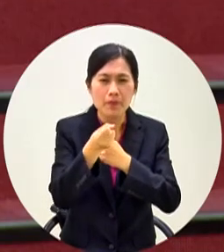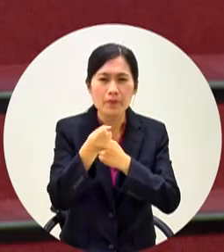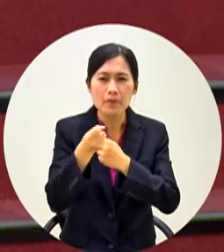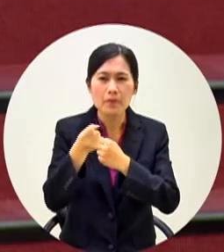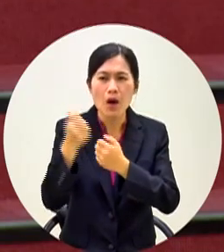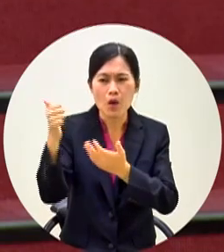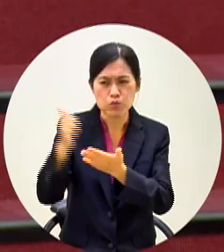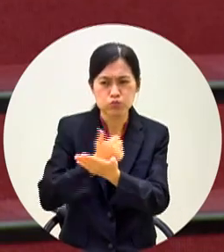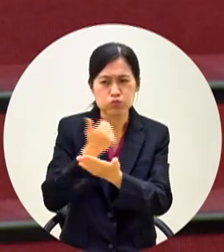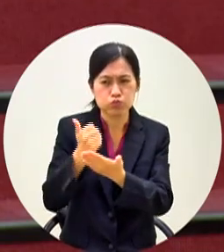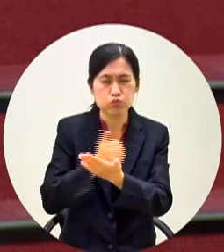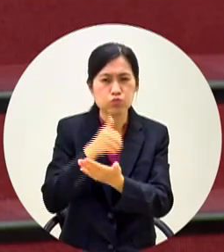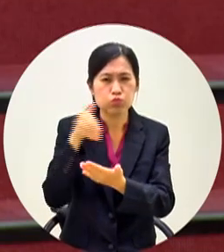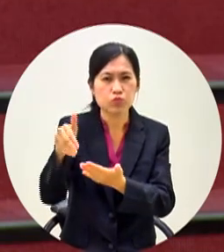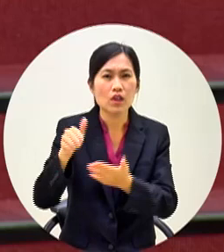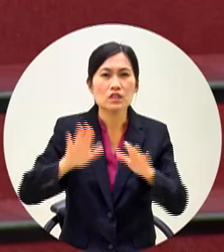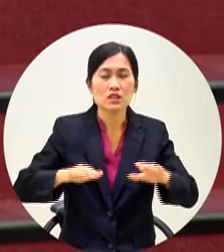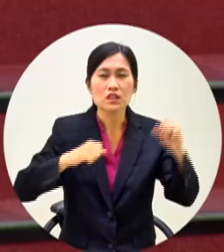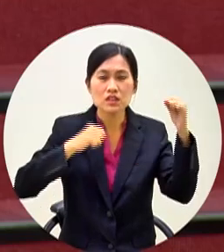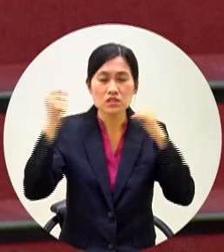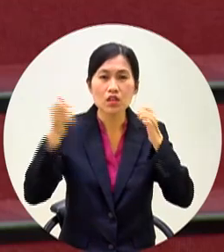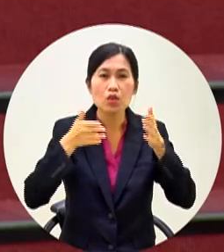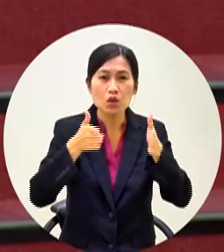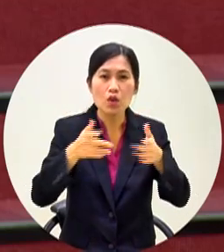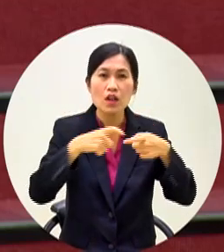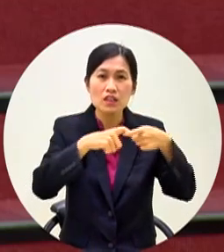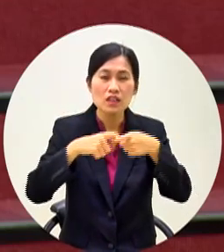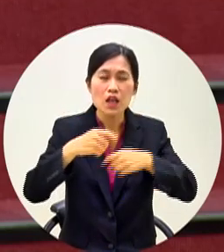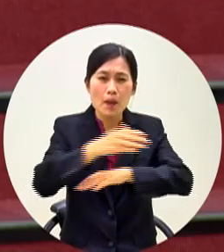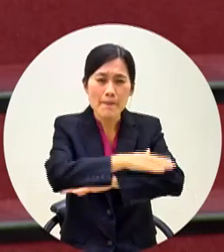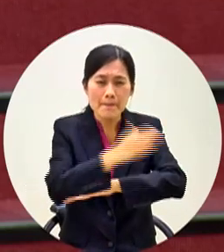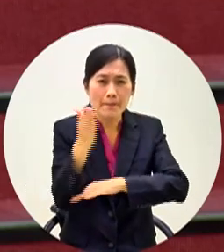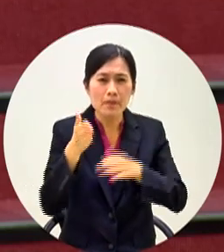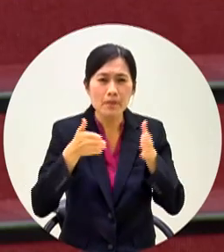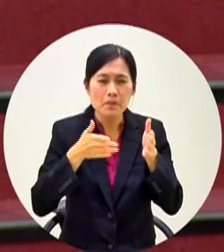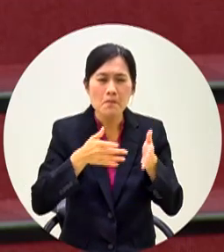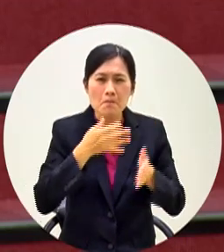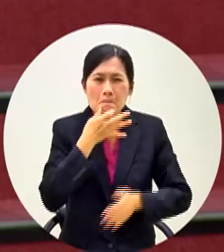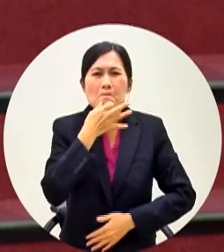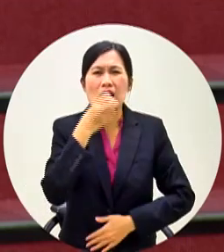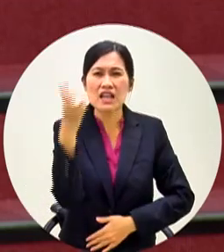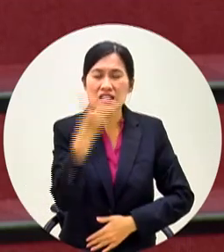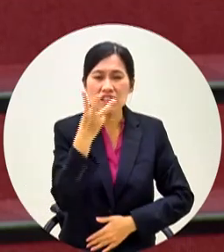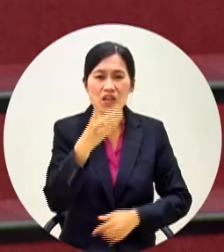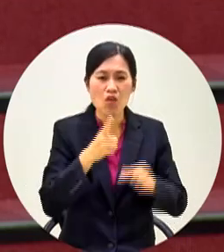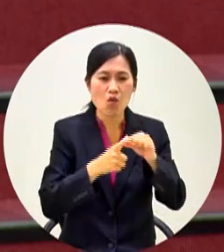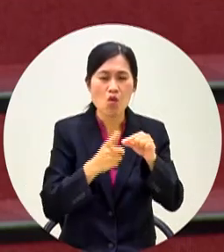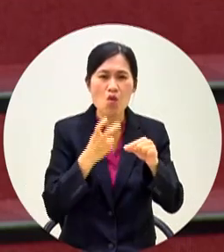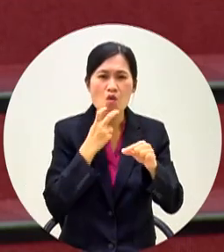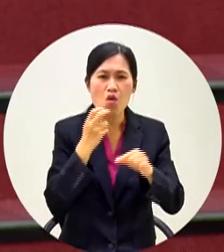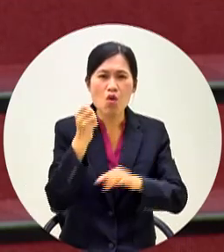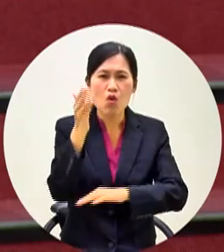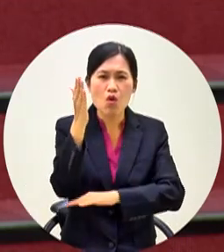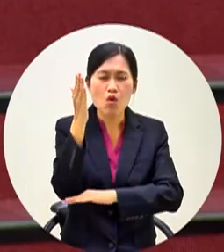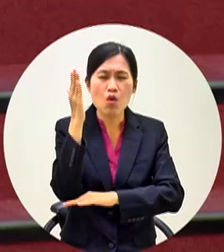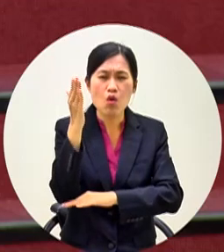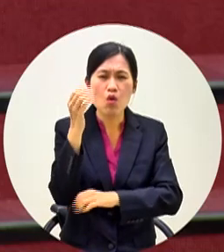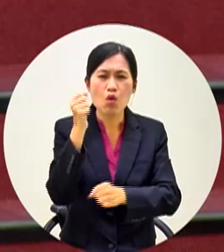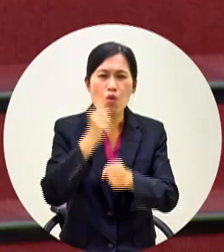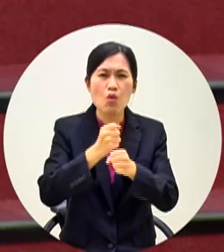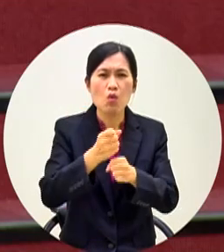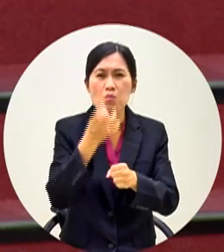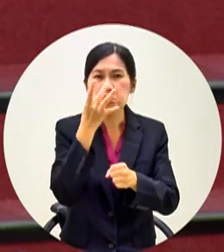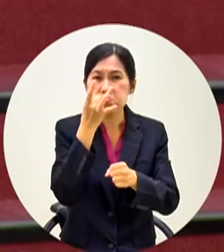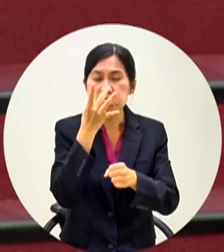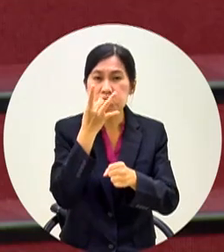上呢，我看到联合报对于莱克多巴胺提出了三个疑虑，觉得中央是做不到的。第一个呢，是有关